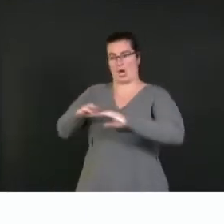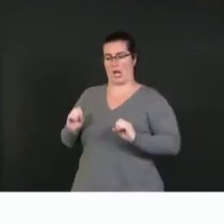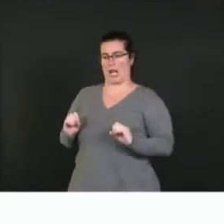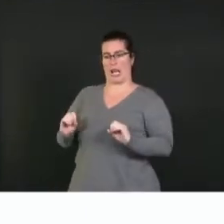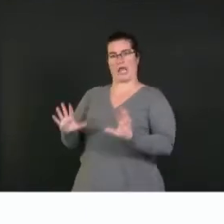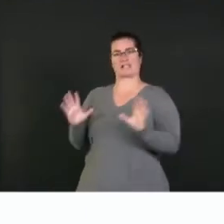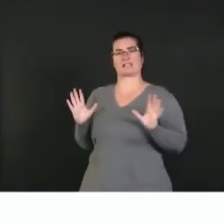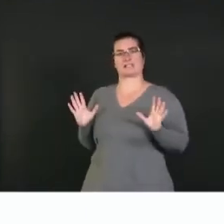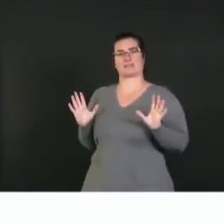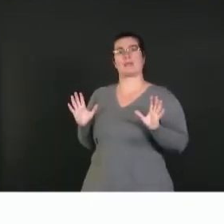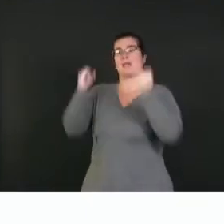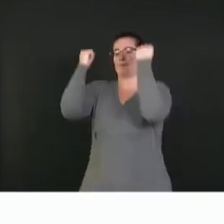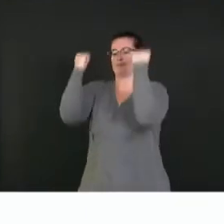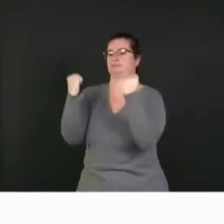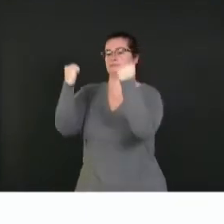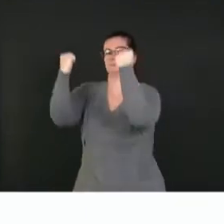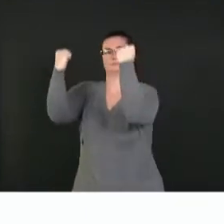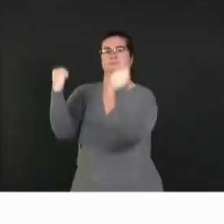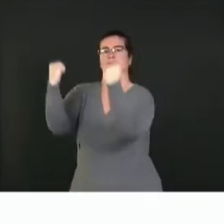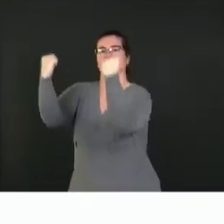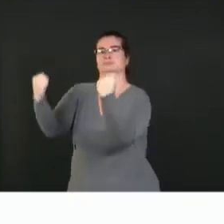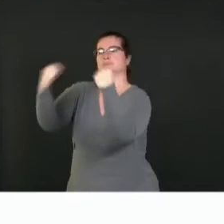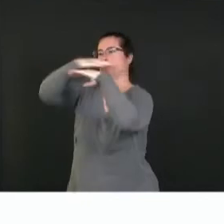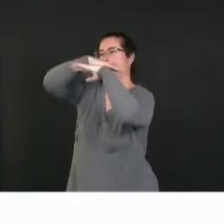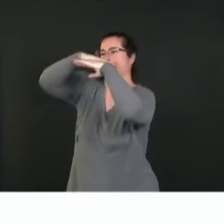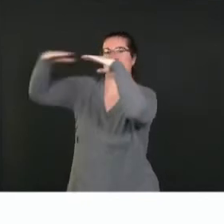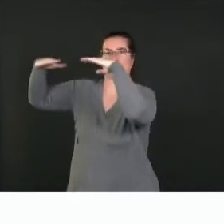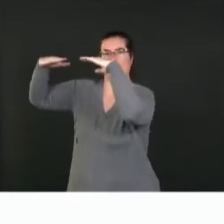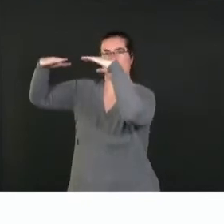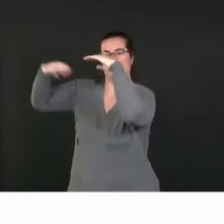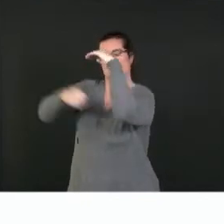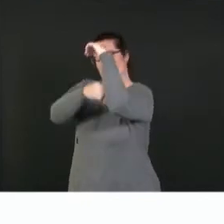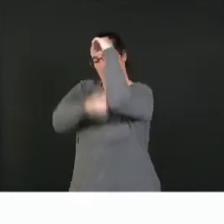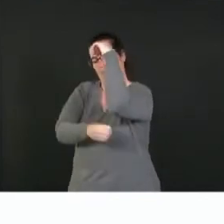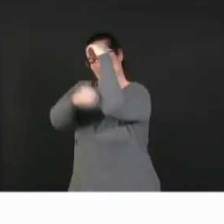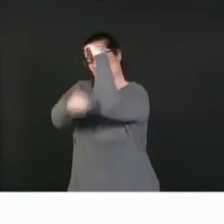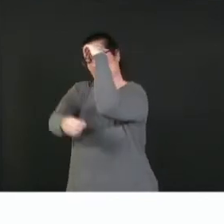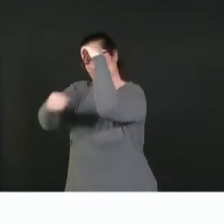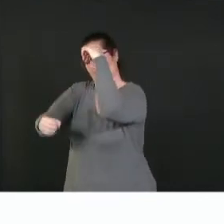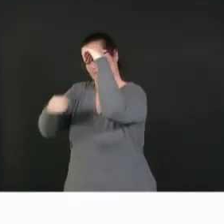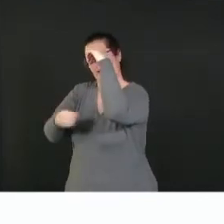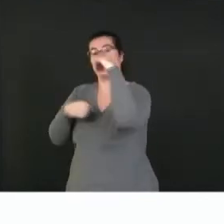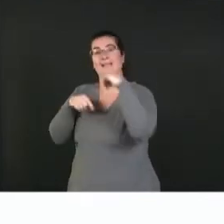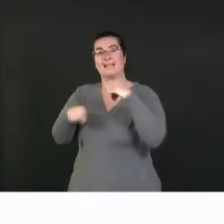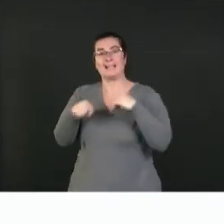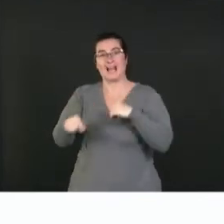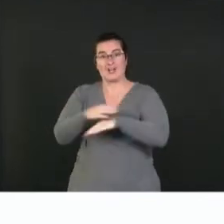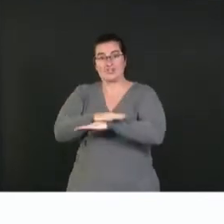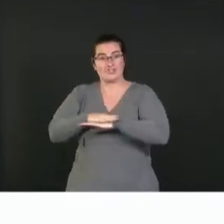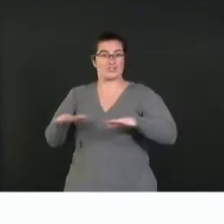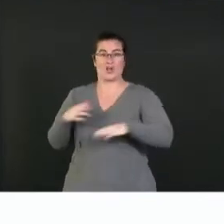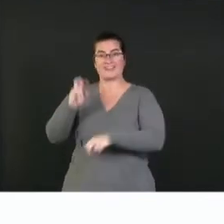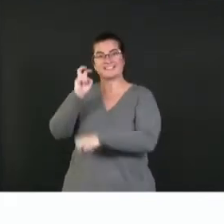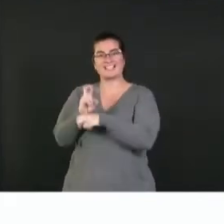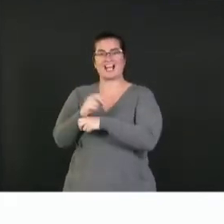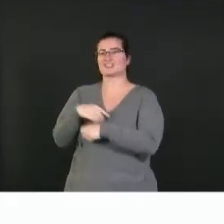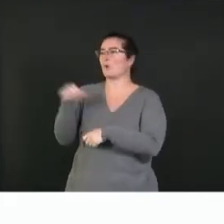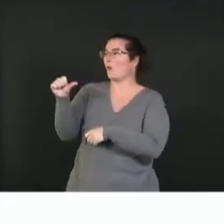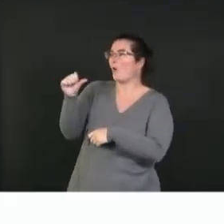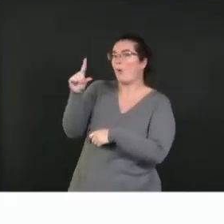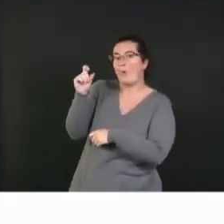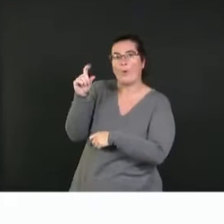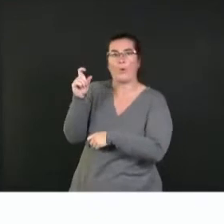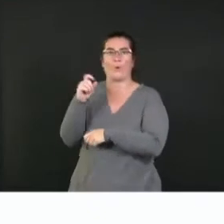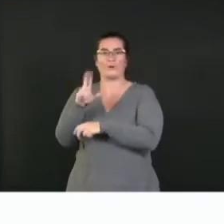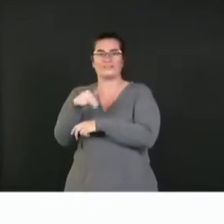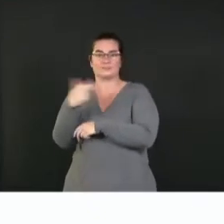va venir poser les bâtiments sans nuire à cette capacité des sols ensuite à infiltrer, à absorber de l'eau, à supporter la végétation, etc.